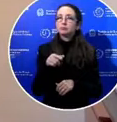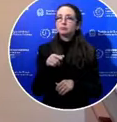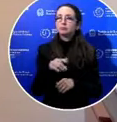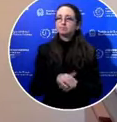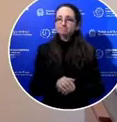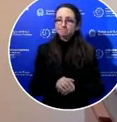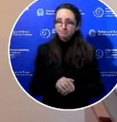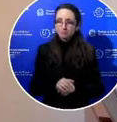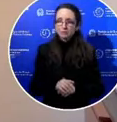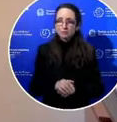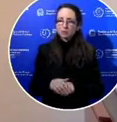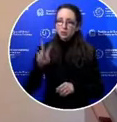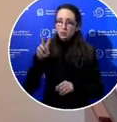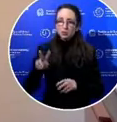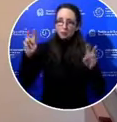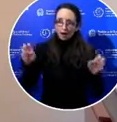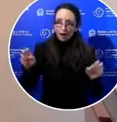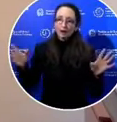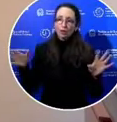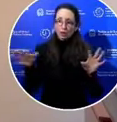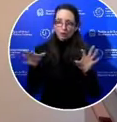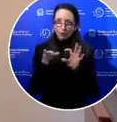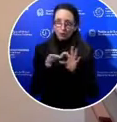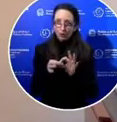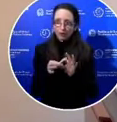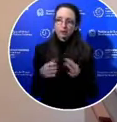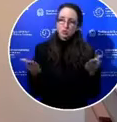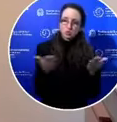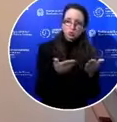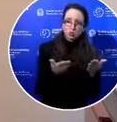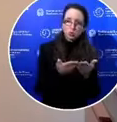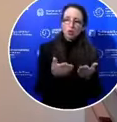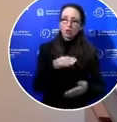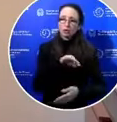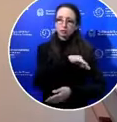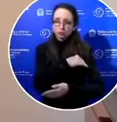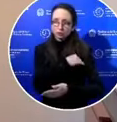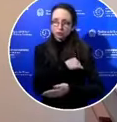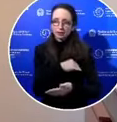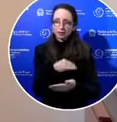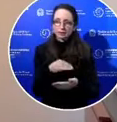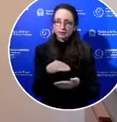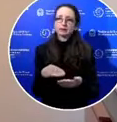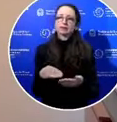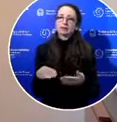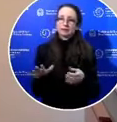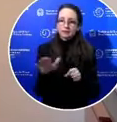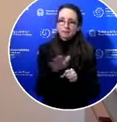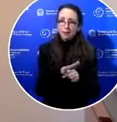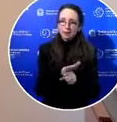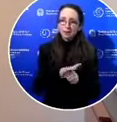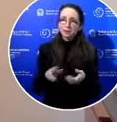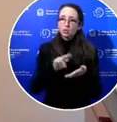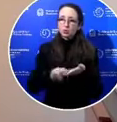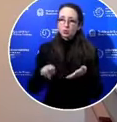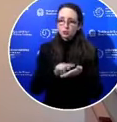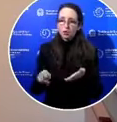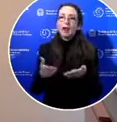corresponsabilità fra scuole, studenti e famiglie e protocollo operativo per la fruizione di spazi pubblici in orario